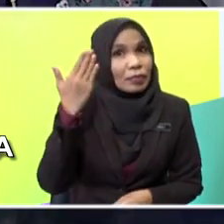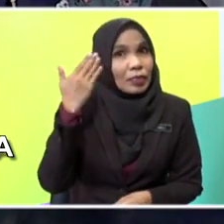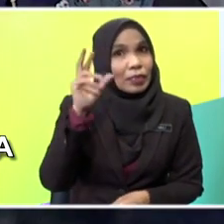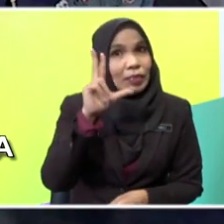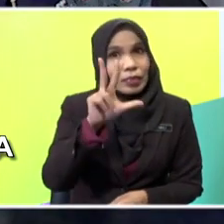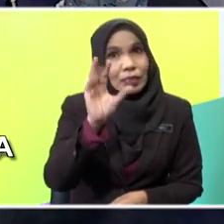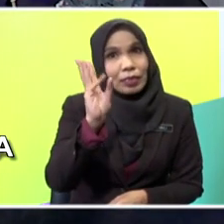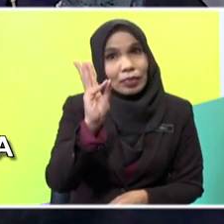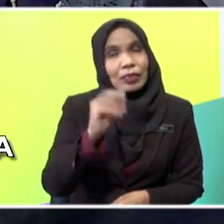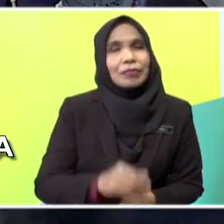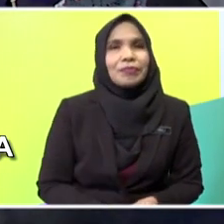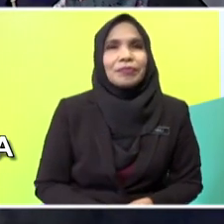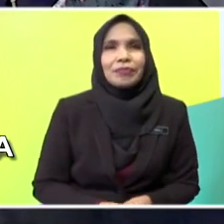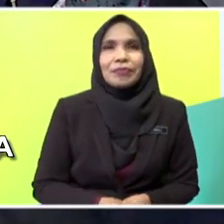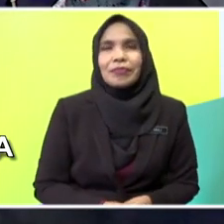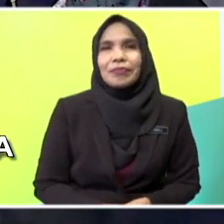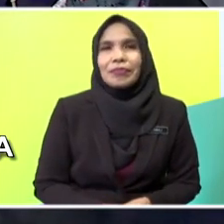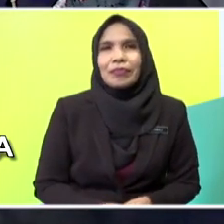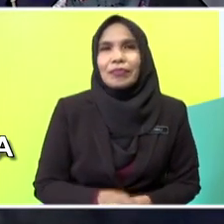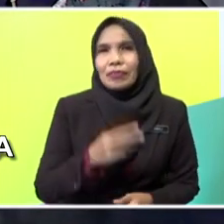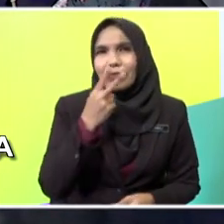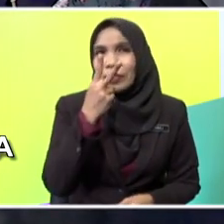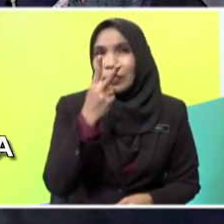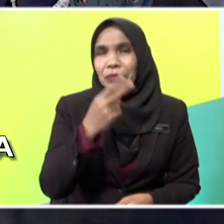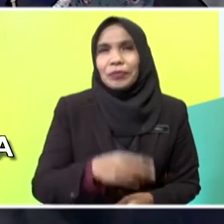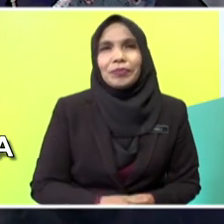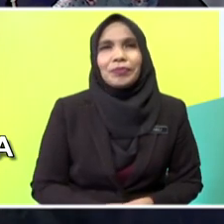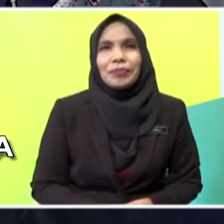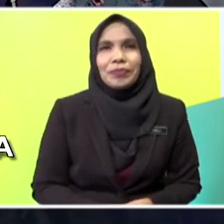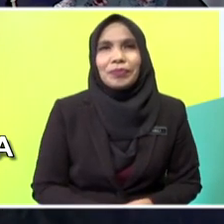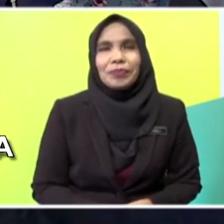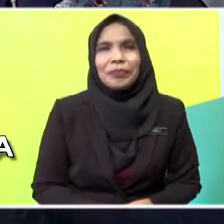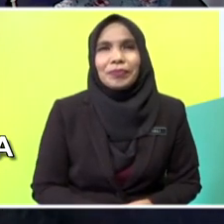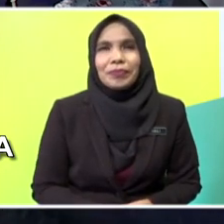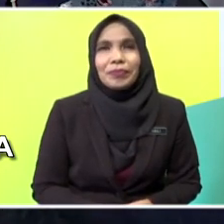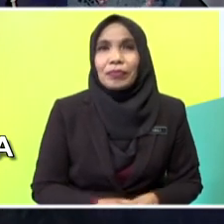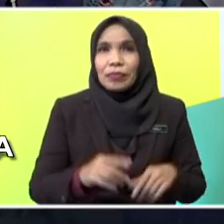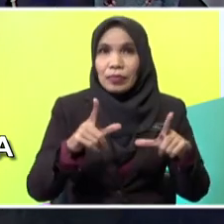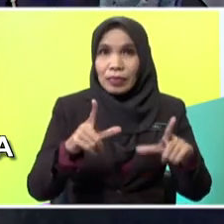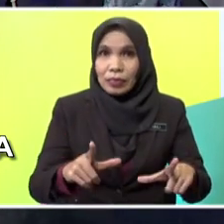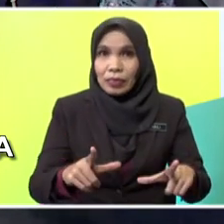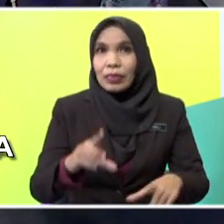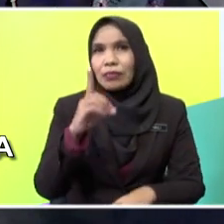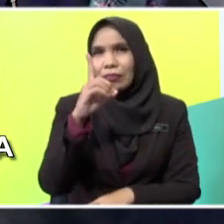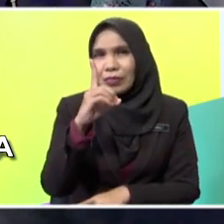Okey, okay, tengok ada ni anak panah merah ni. Okey, letak dekat B. Letak tanda